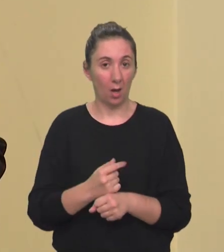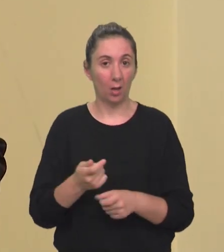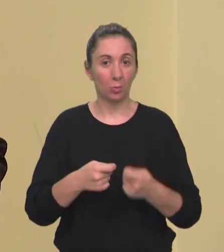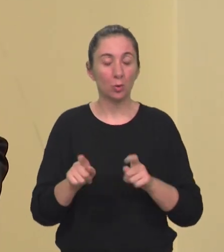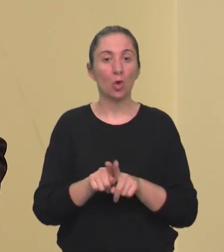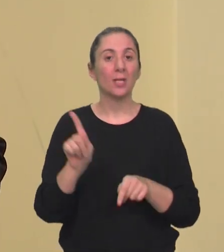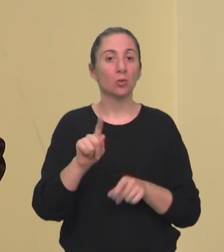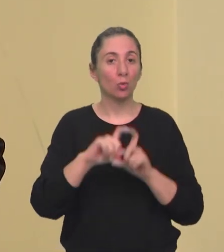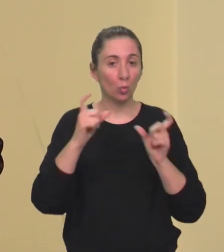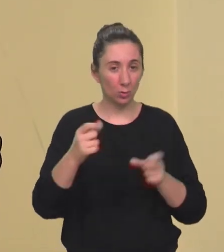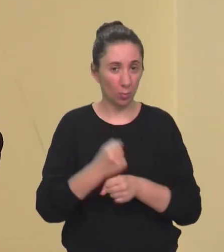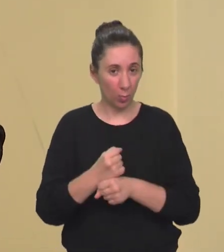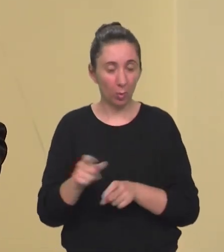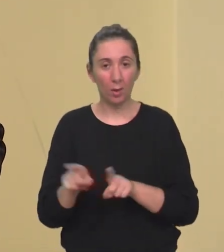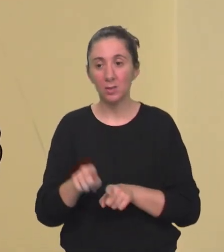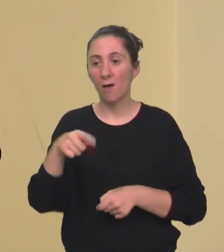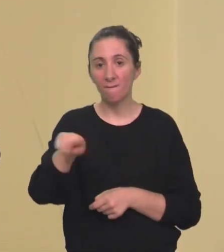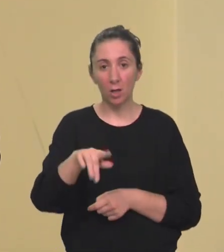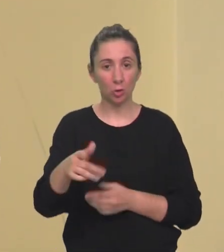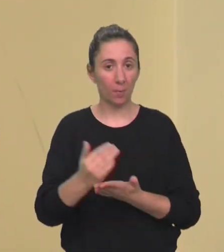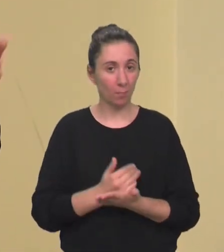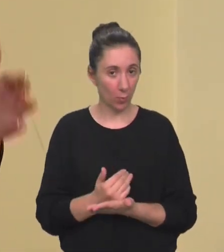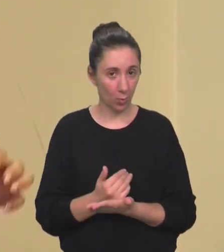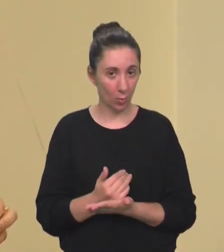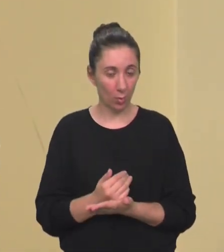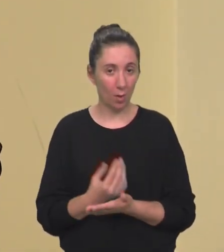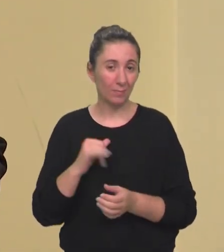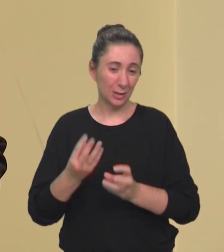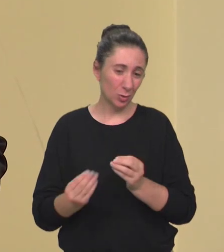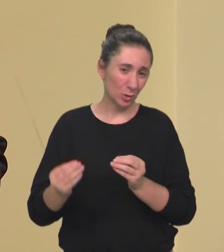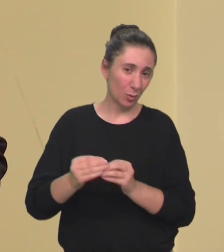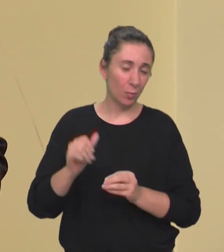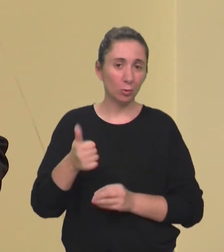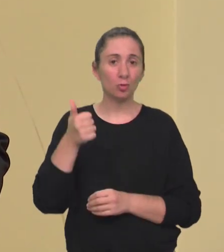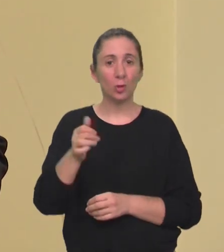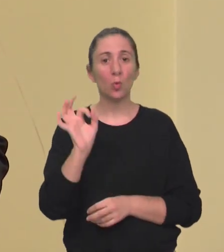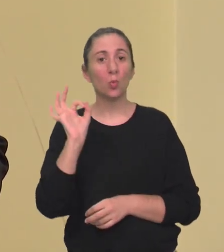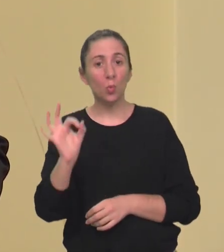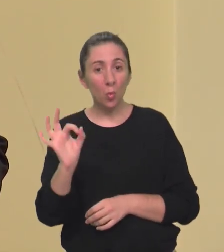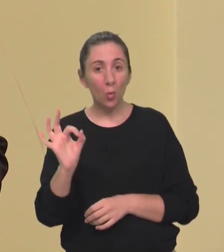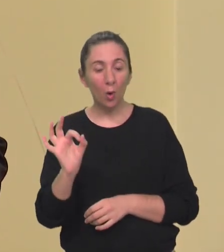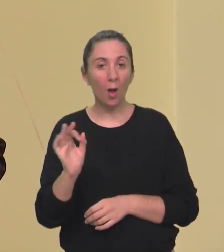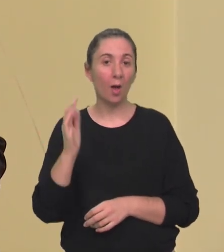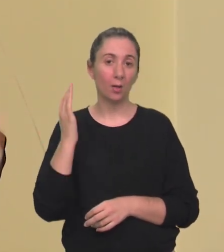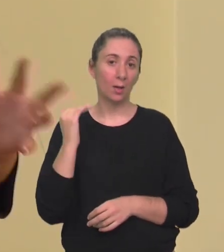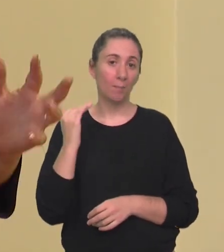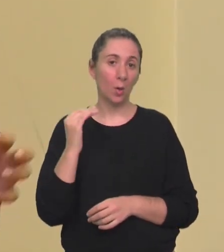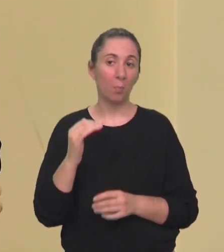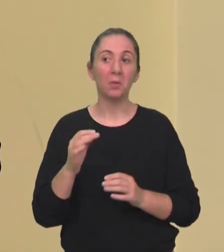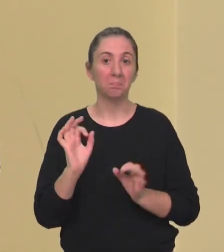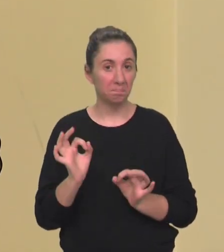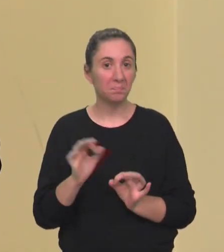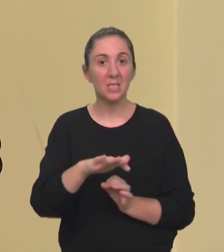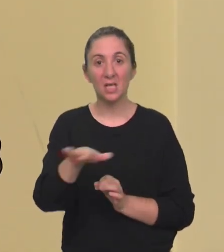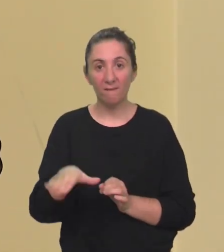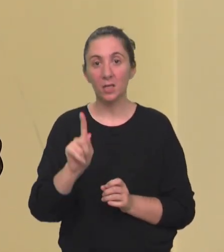za institucionalnu podršku, tako i za vaše programe, da dodamo još jednu nulu, bilo bi taman za